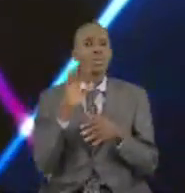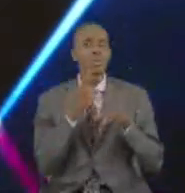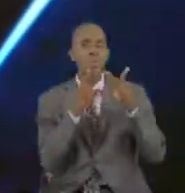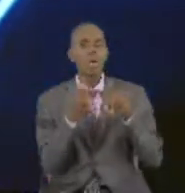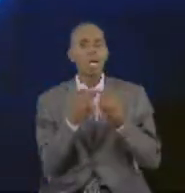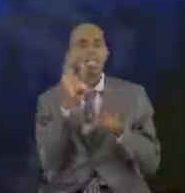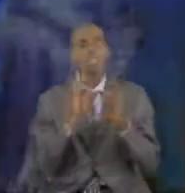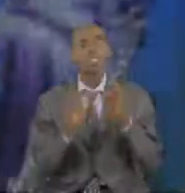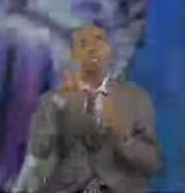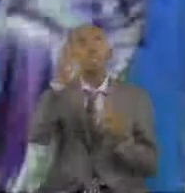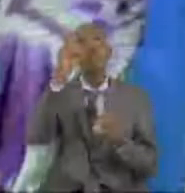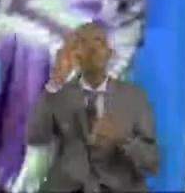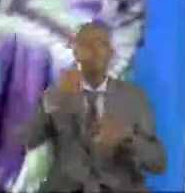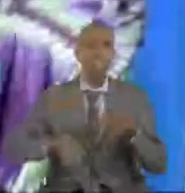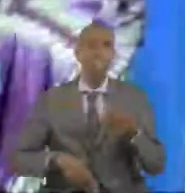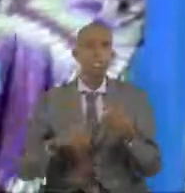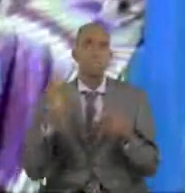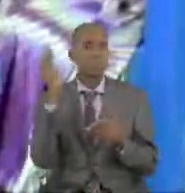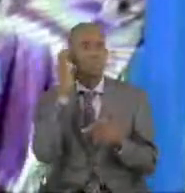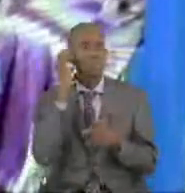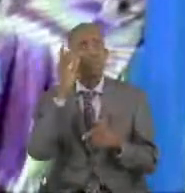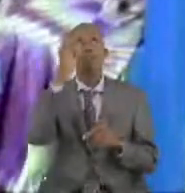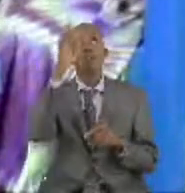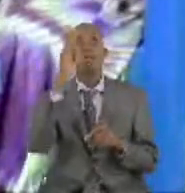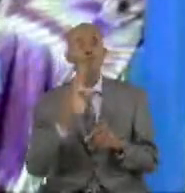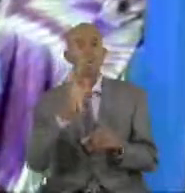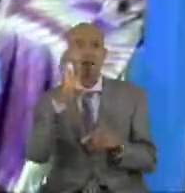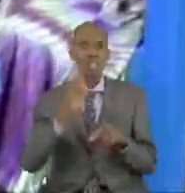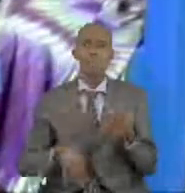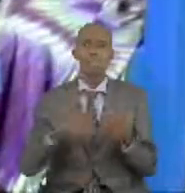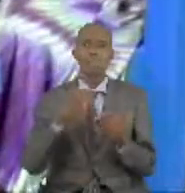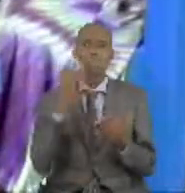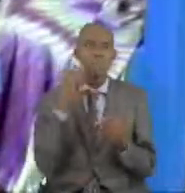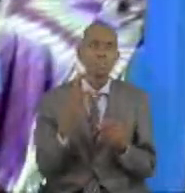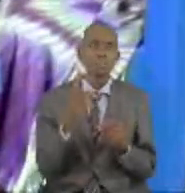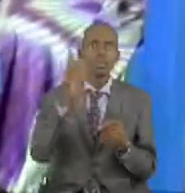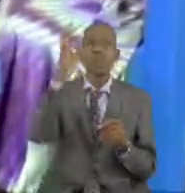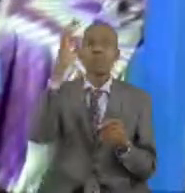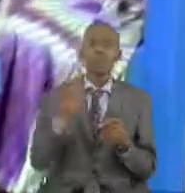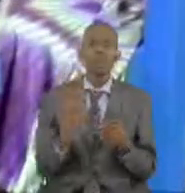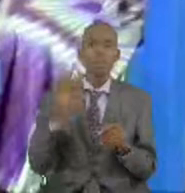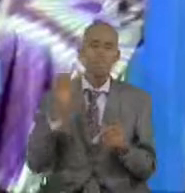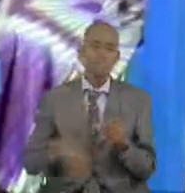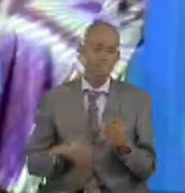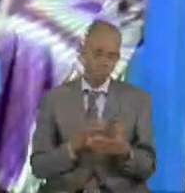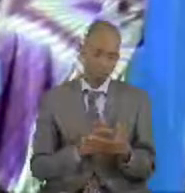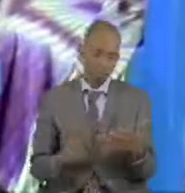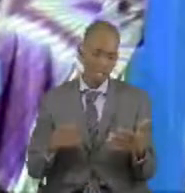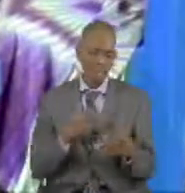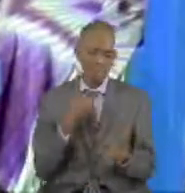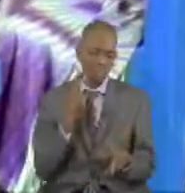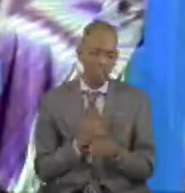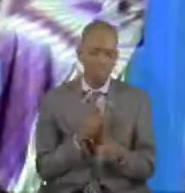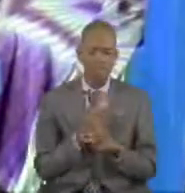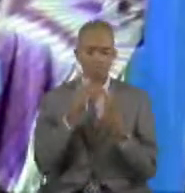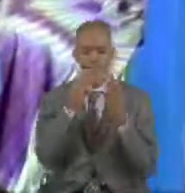ne peut pas entendre ils vivent comme si dieu ne peut pas voir comme si dieu ne peut pas écrit et garder